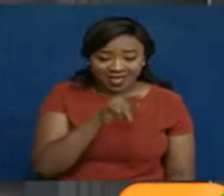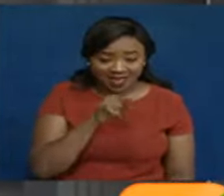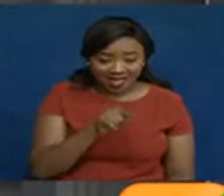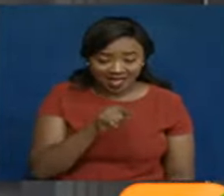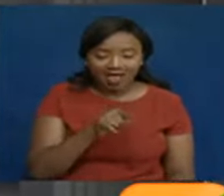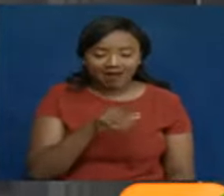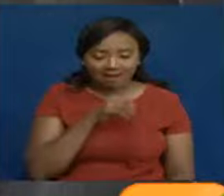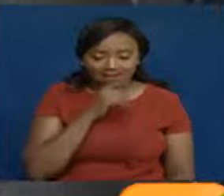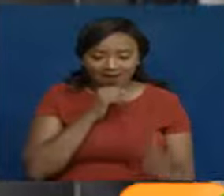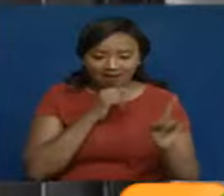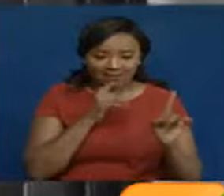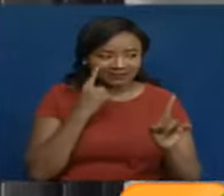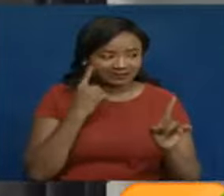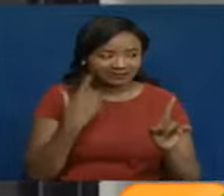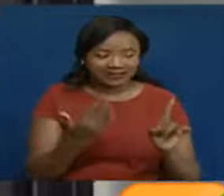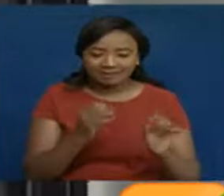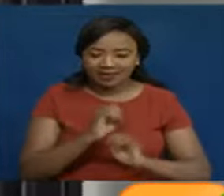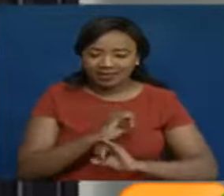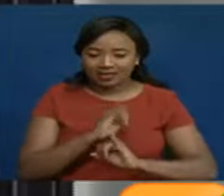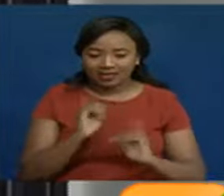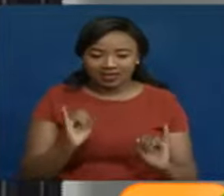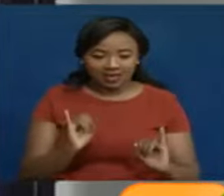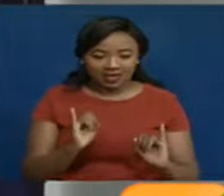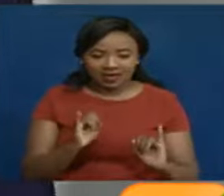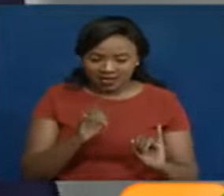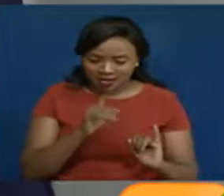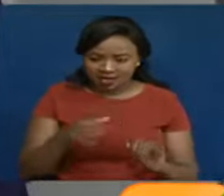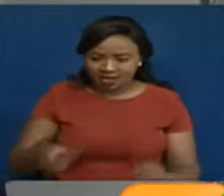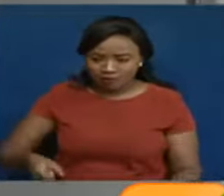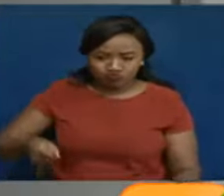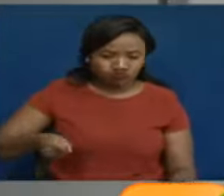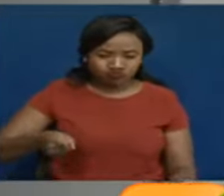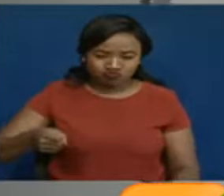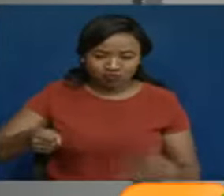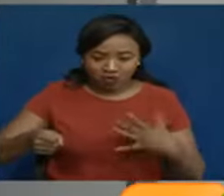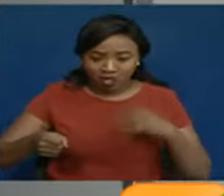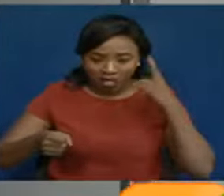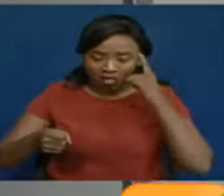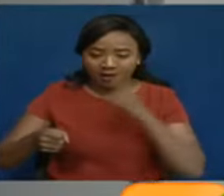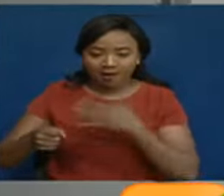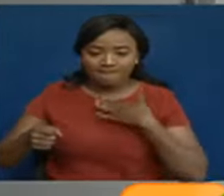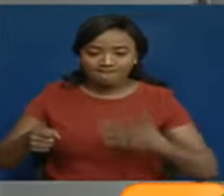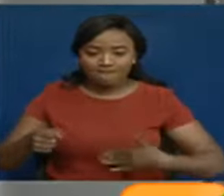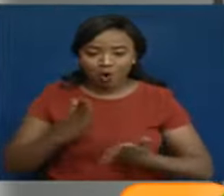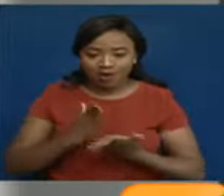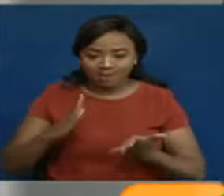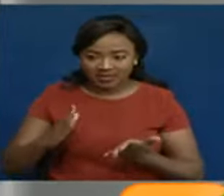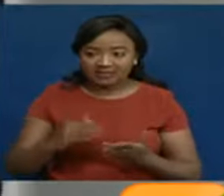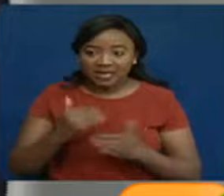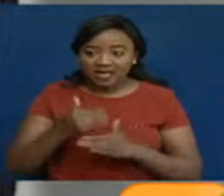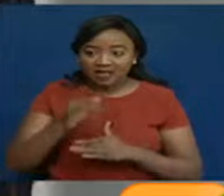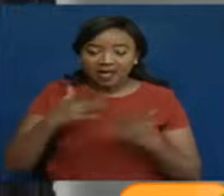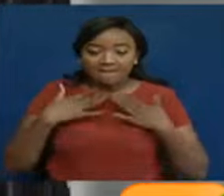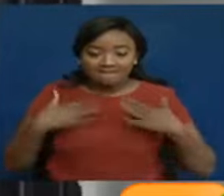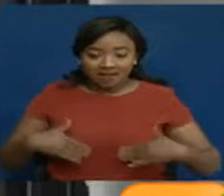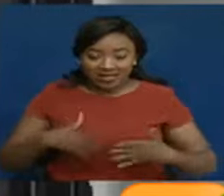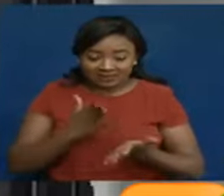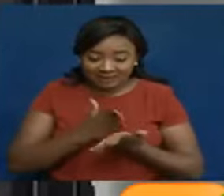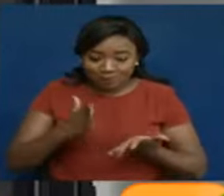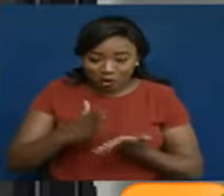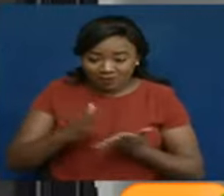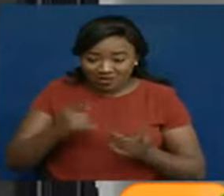CCTV akibeba kile kinachoaminika kuwa mwili wa binadamu. Baadaye vipande vya mwili huo vilitambuliwa katika